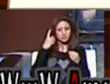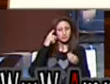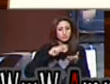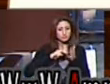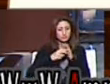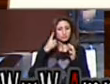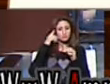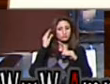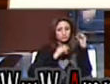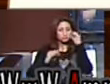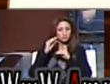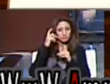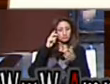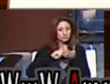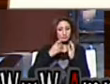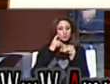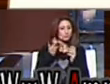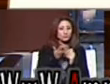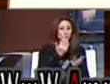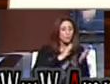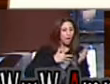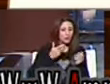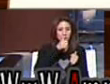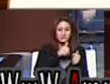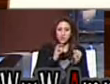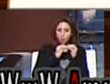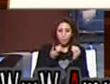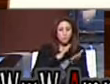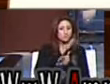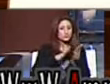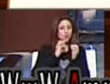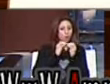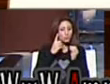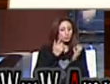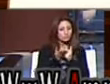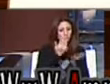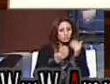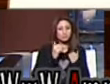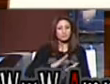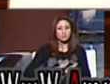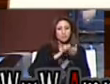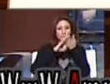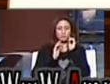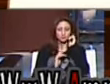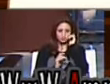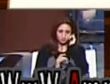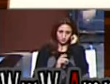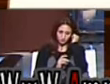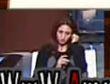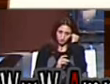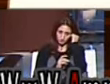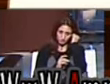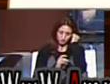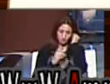الامر بشكل مرضي وداخل اطار القانون وفي طبقا للتقاليد